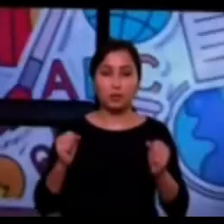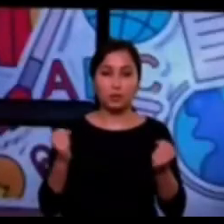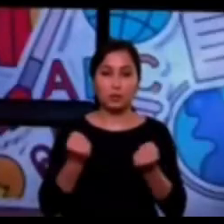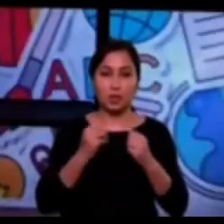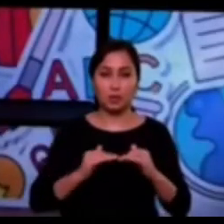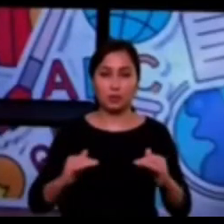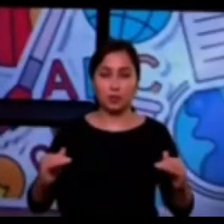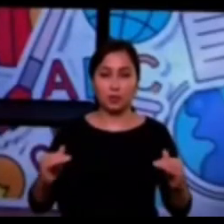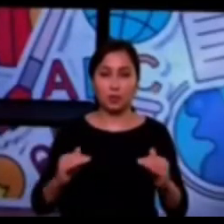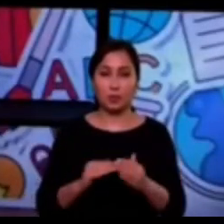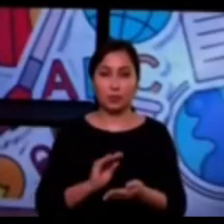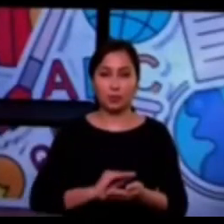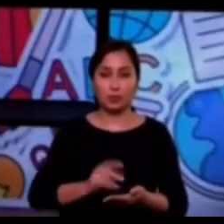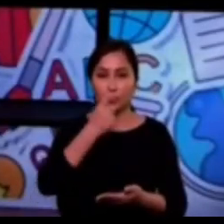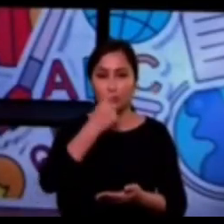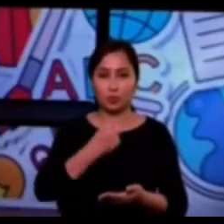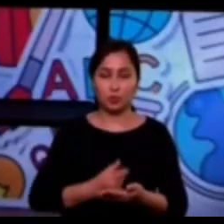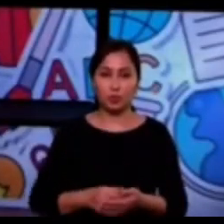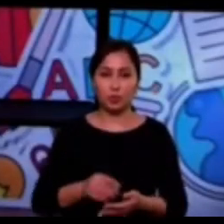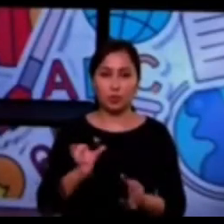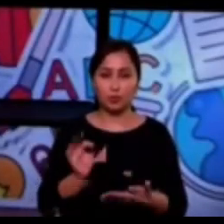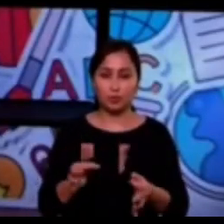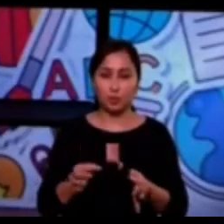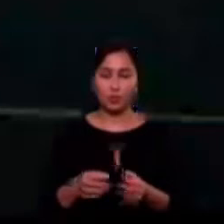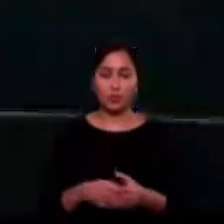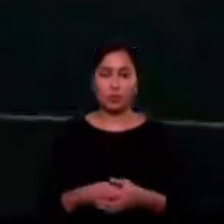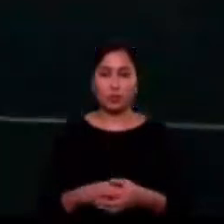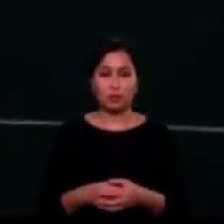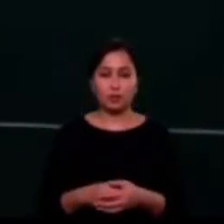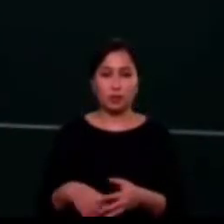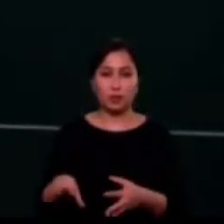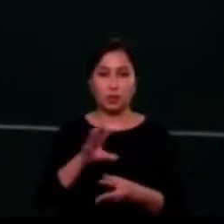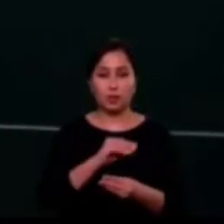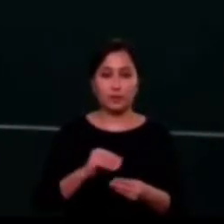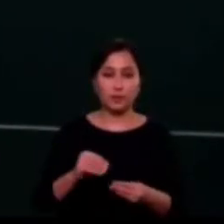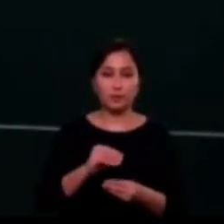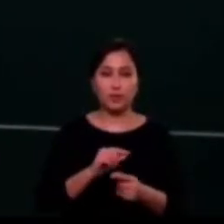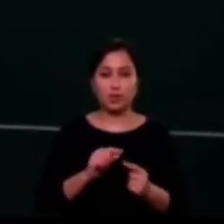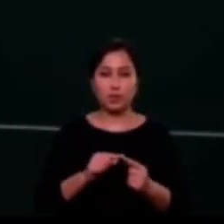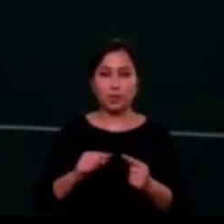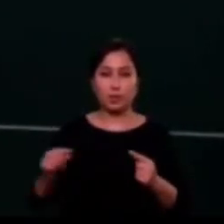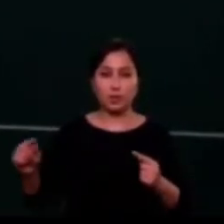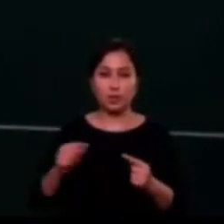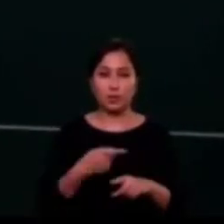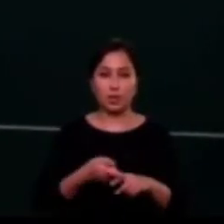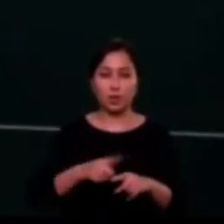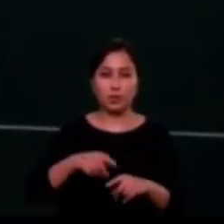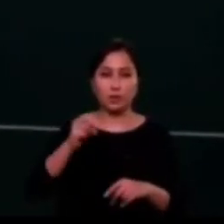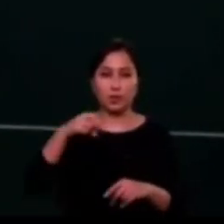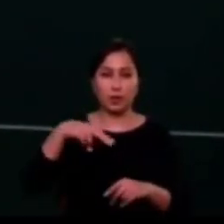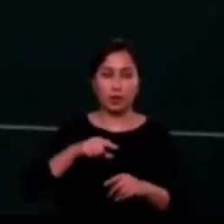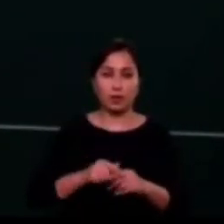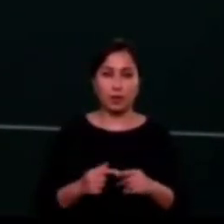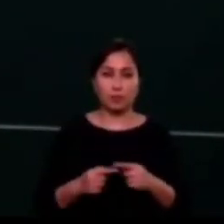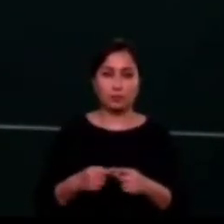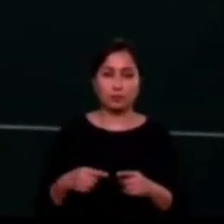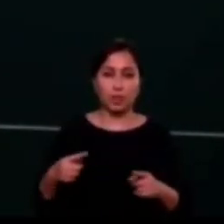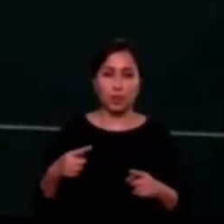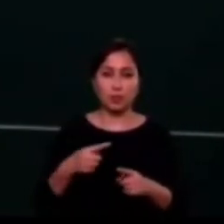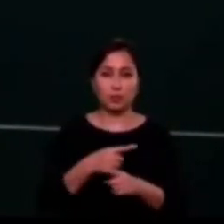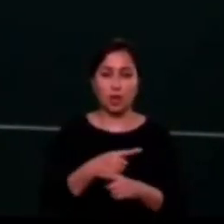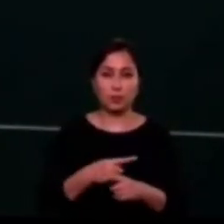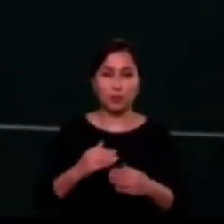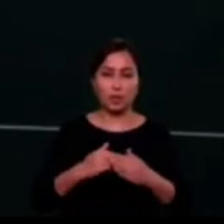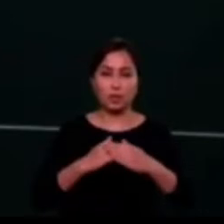Стараемся, ребята, пишем аккуратно и правильно. Все линии данного элемента пересекаются